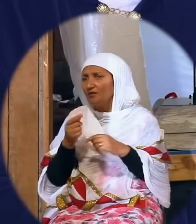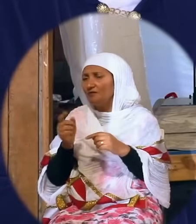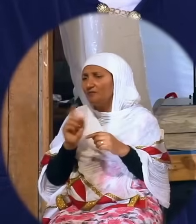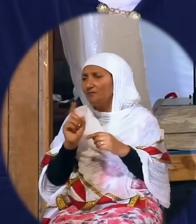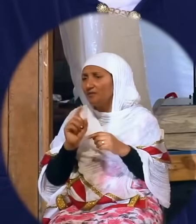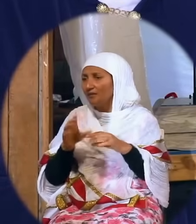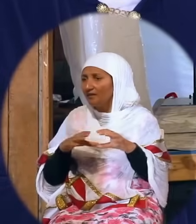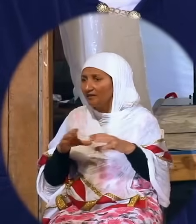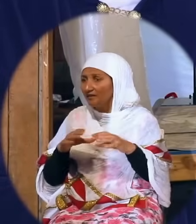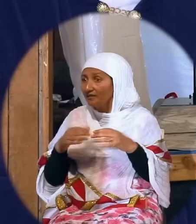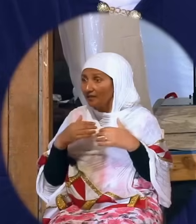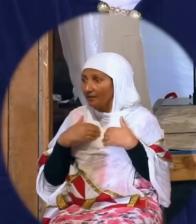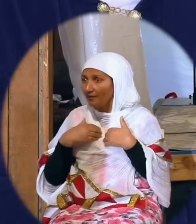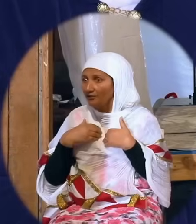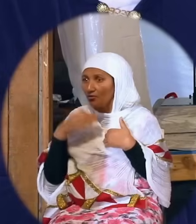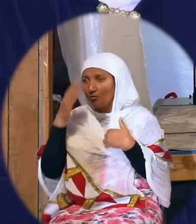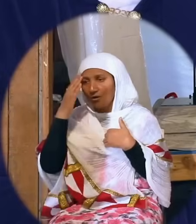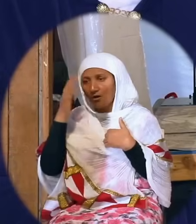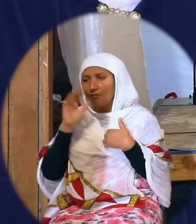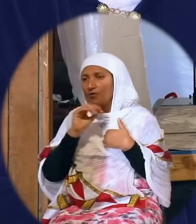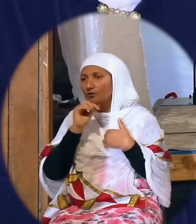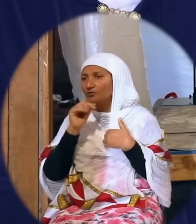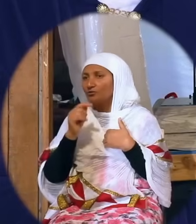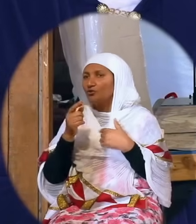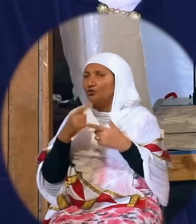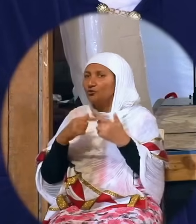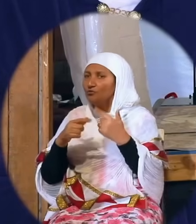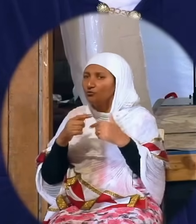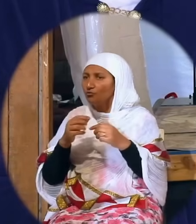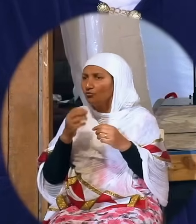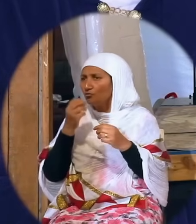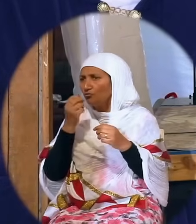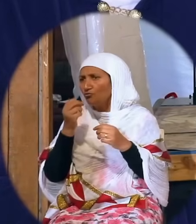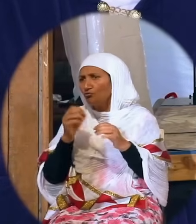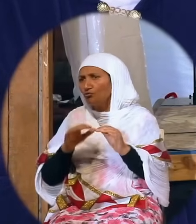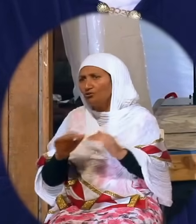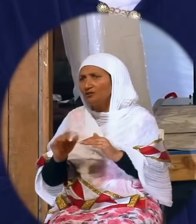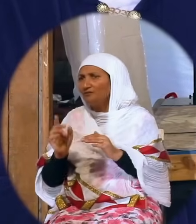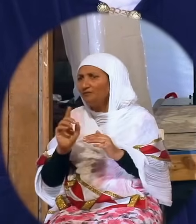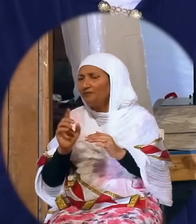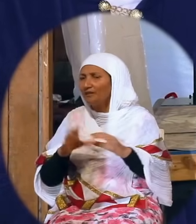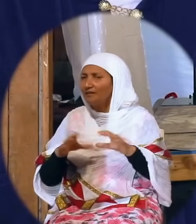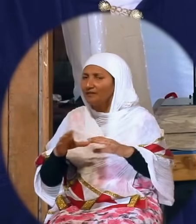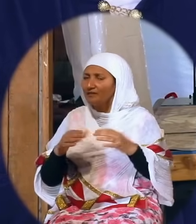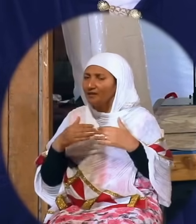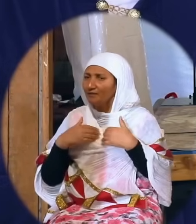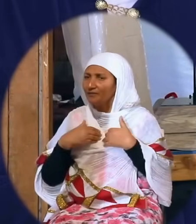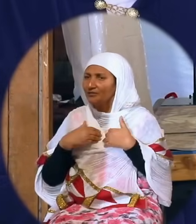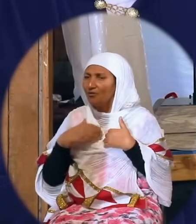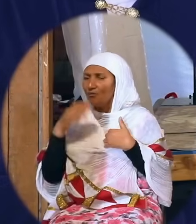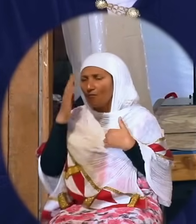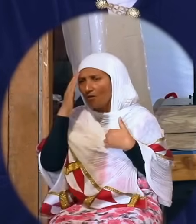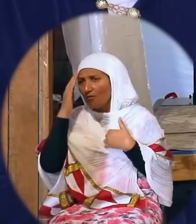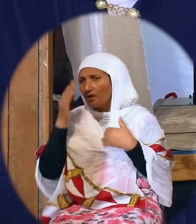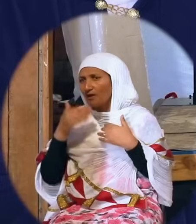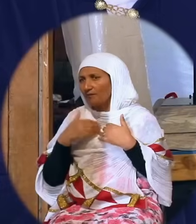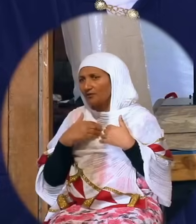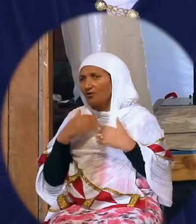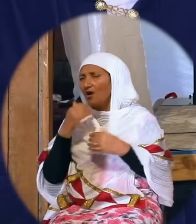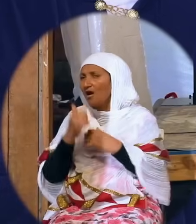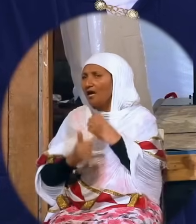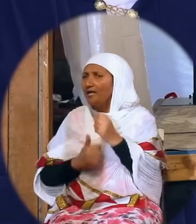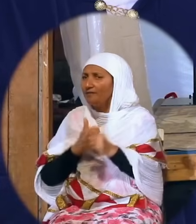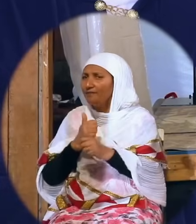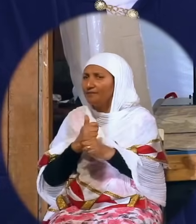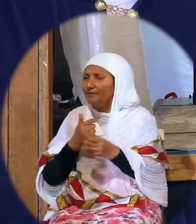ስላላወቁ ሌላው ቀርቶ ወደዚህ ሲመጡ ምን ማድረግ እንዳለባቸው በደንብ መነገር አለበት። ምክንያቱም ዓለም በዚህ መንገድ ነው የተማረው። እኛ ከዚህ